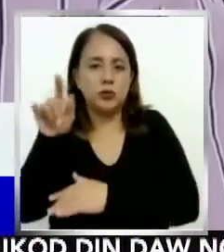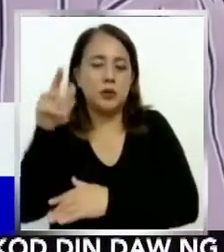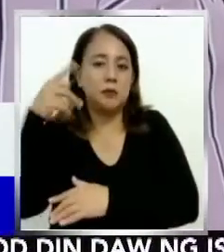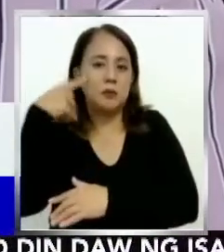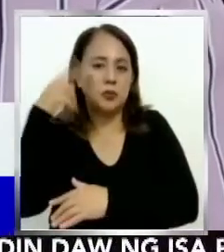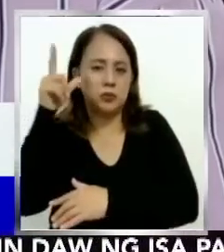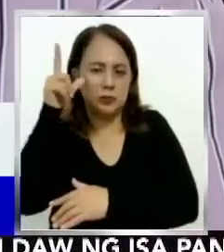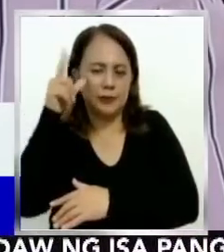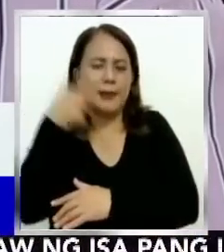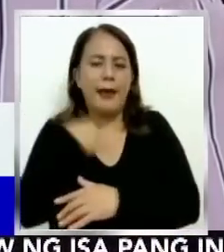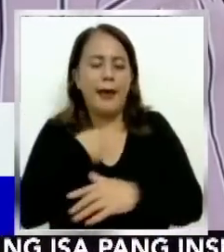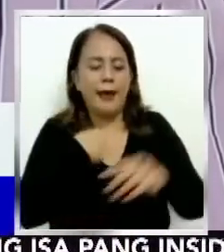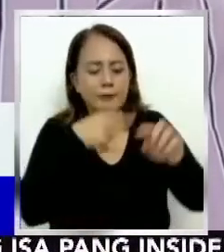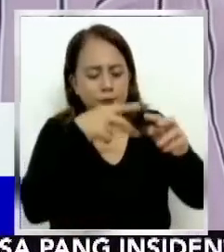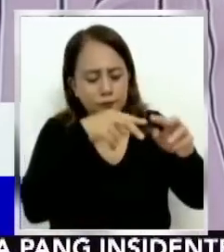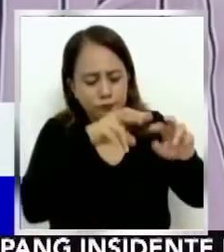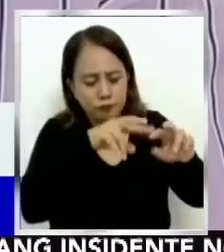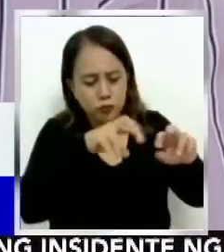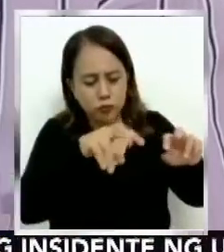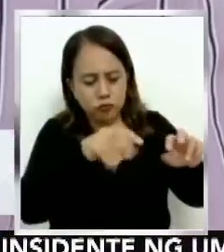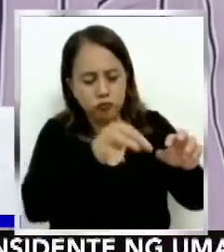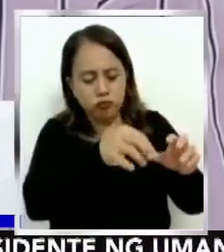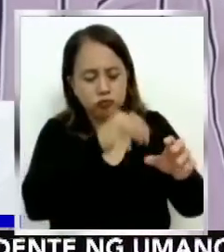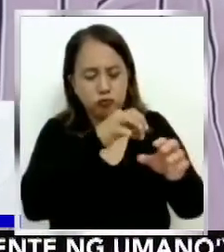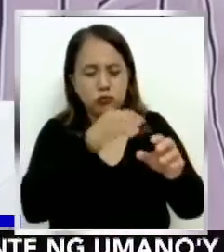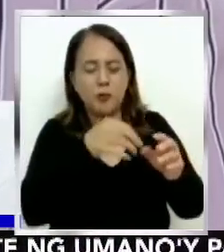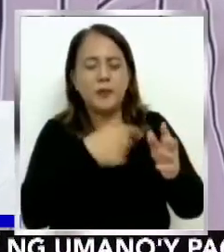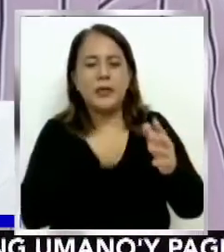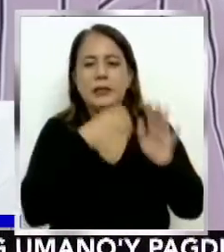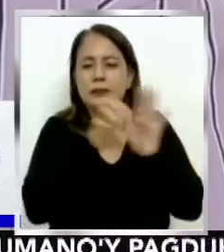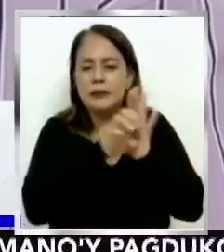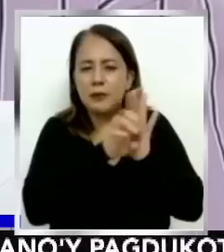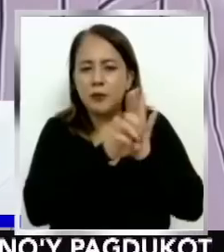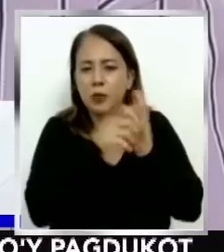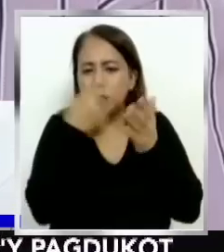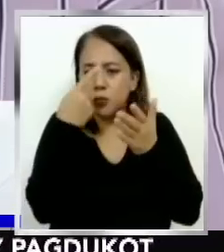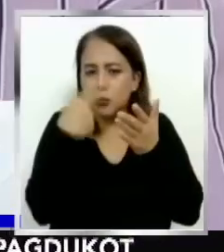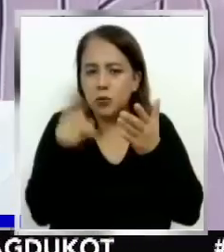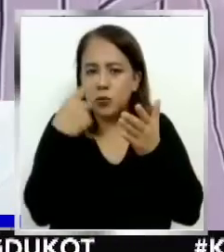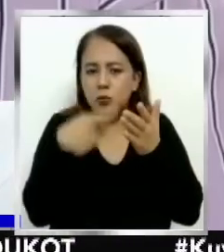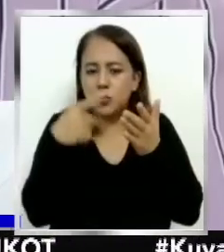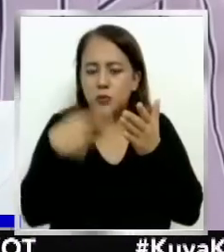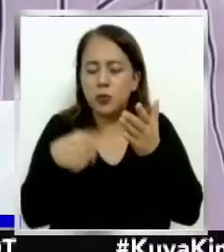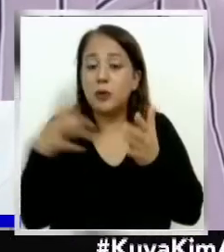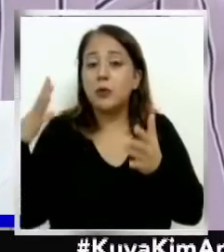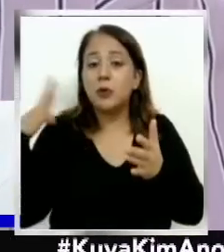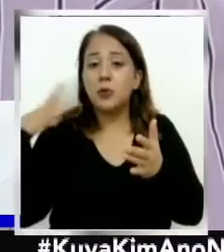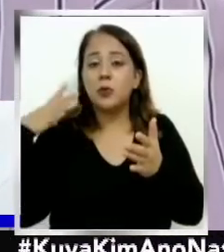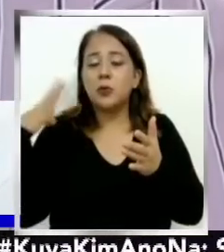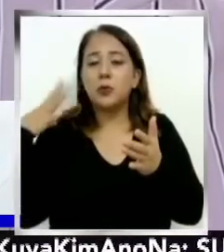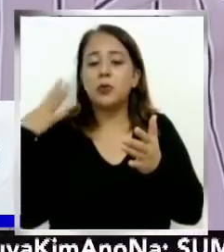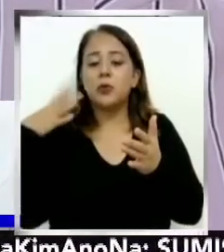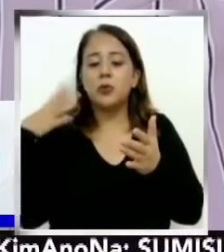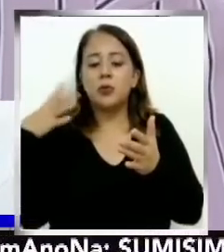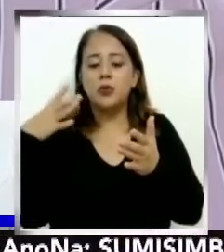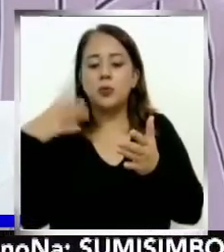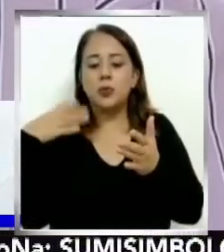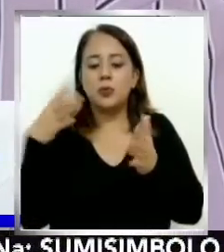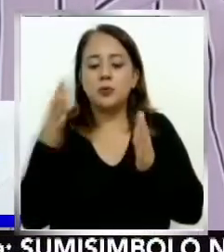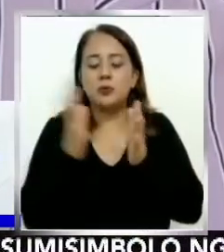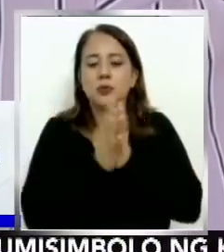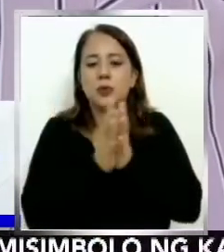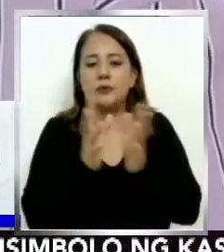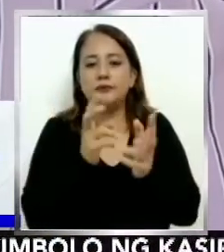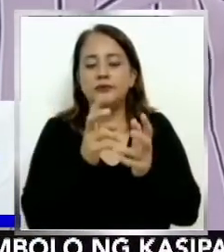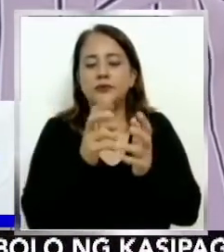at samples ng mga organ. At inaantay pa natin ang general toxicology report at ang